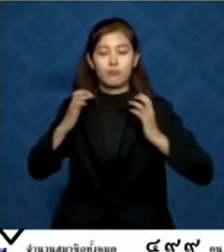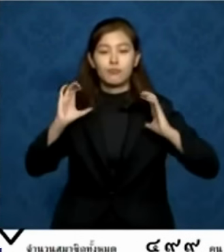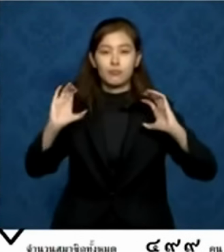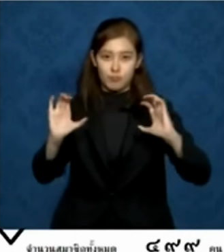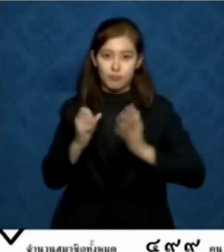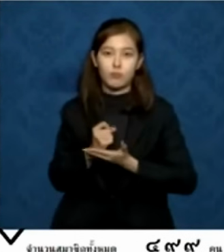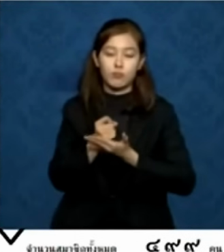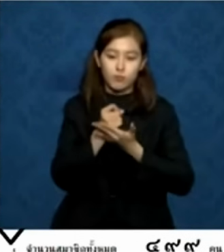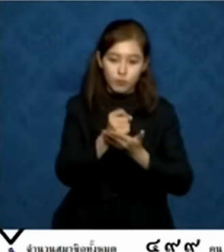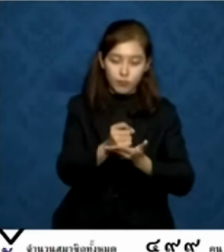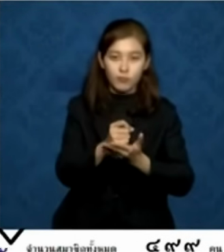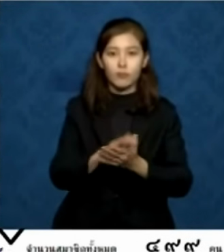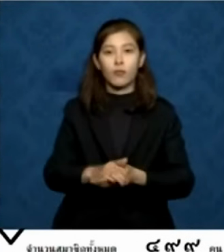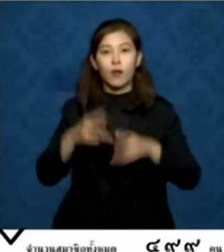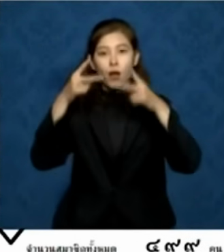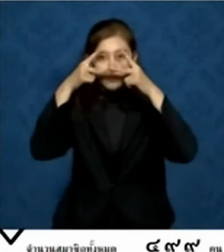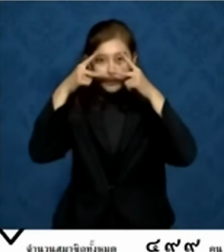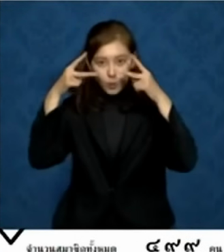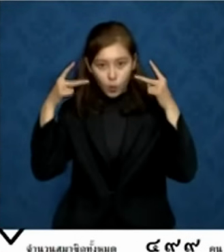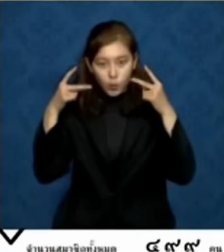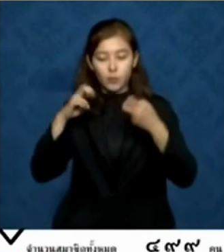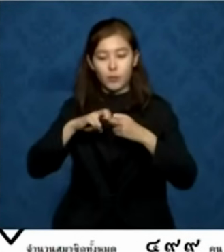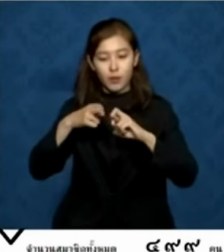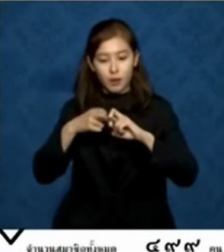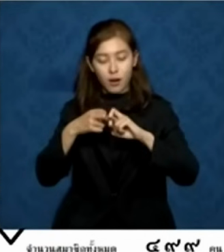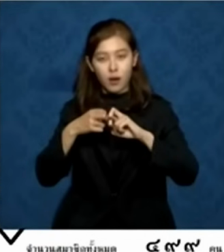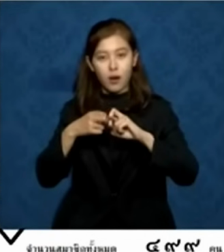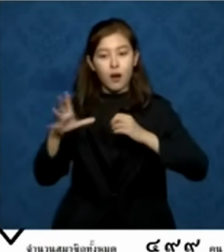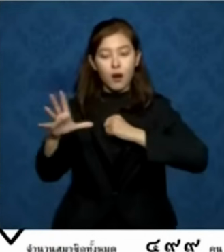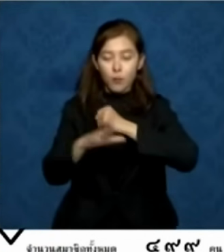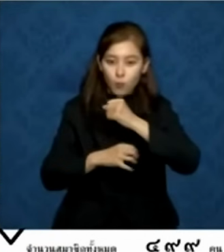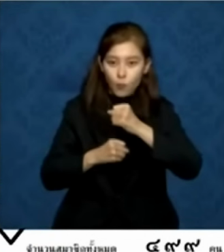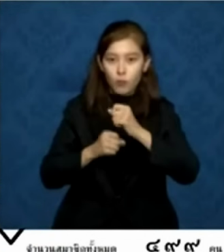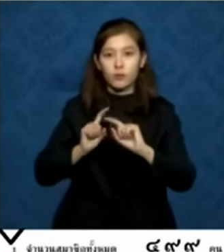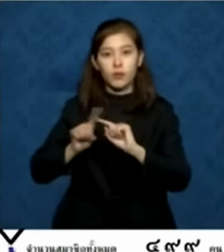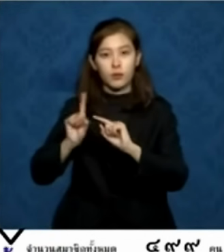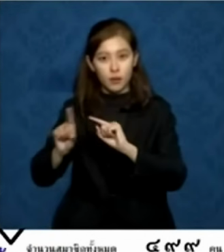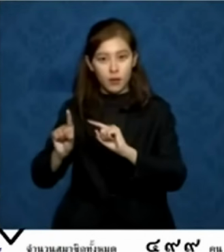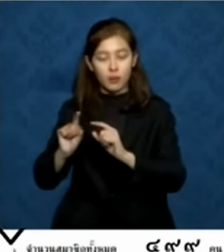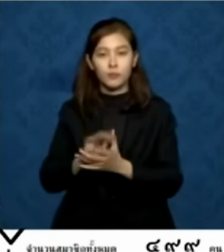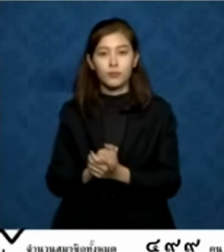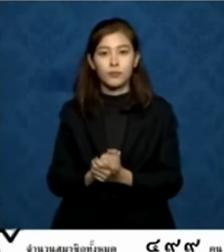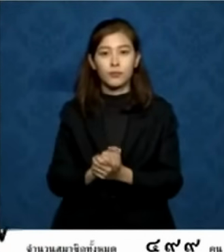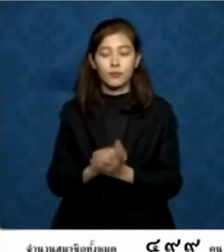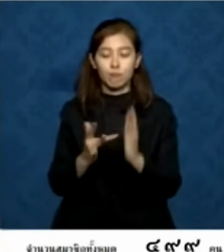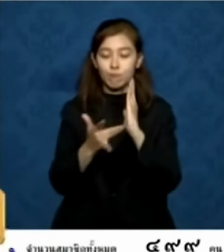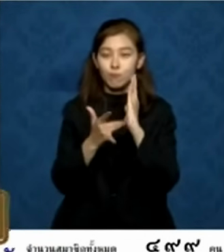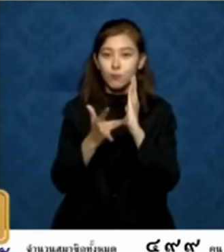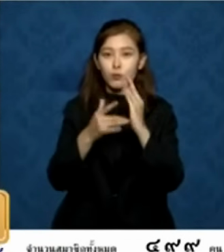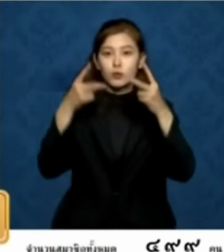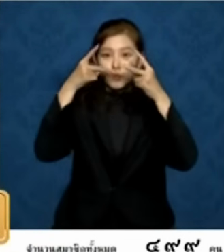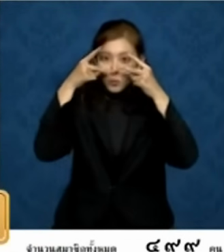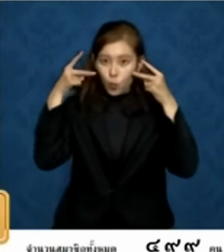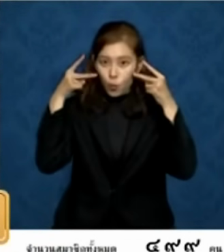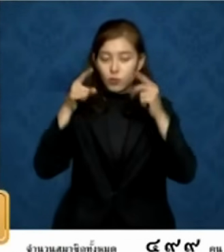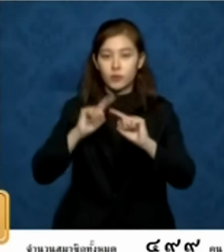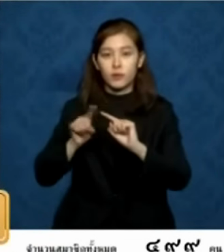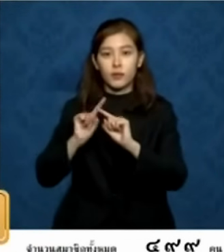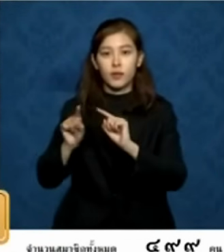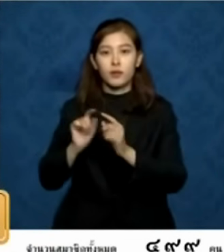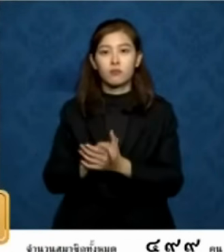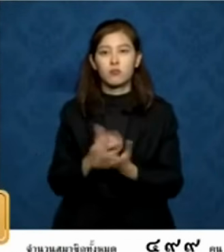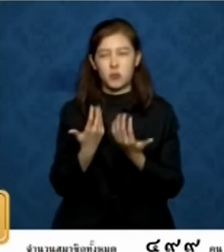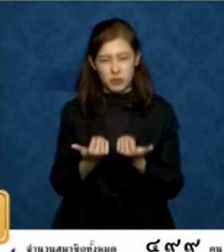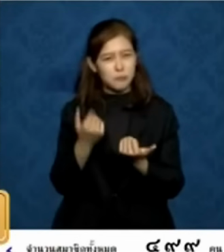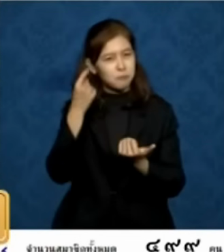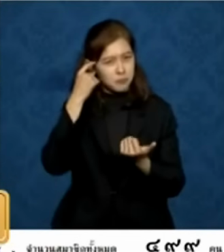อการร้ายทั้งในรูปแบบดั้งเดิมและความมั่นคงทางด้านไซเบอร์ที่มีแนวโน้มจะขยาย